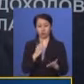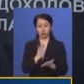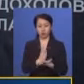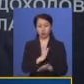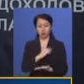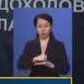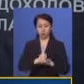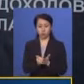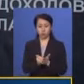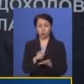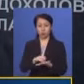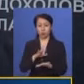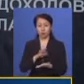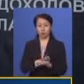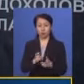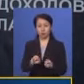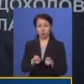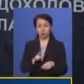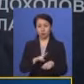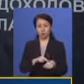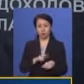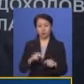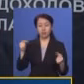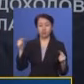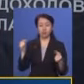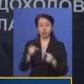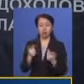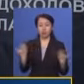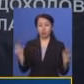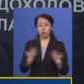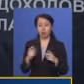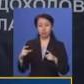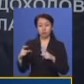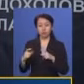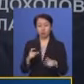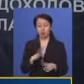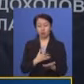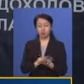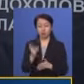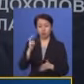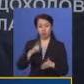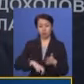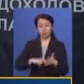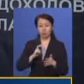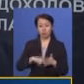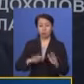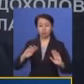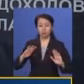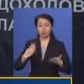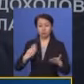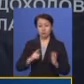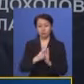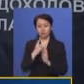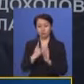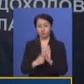на регистрационном учете в органах полиции. Соответственно, увидеть, по каким транспортным средствам был исчислен налог. В случае возникновения